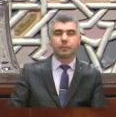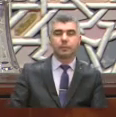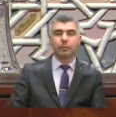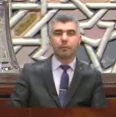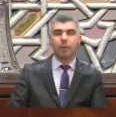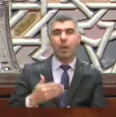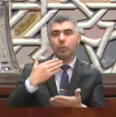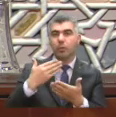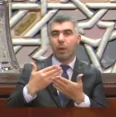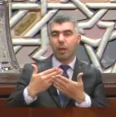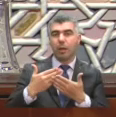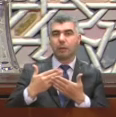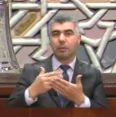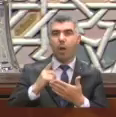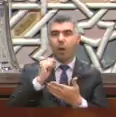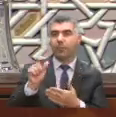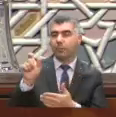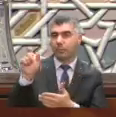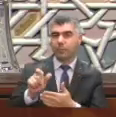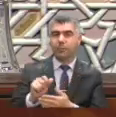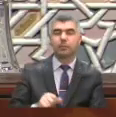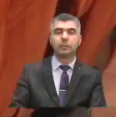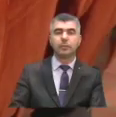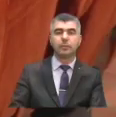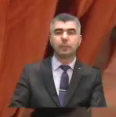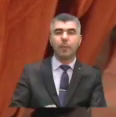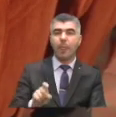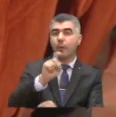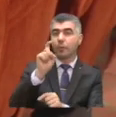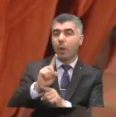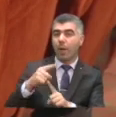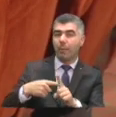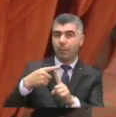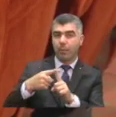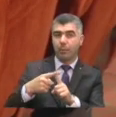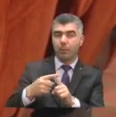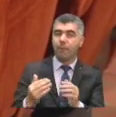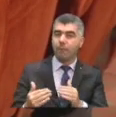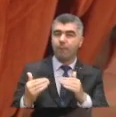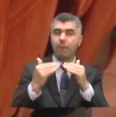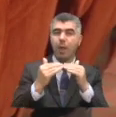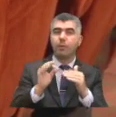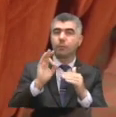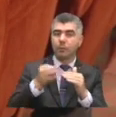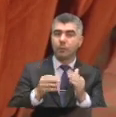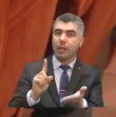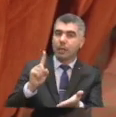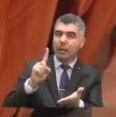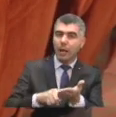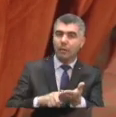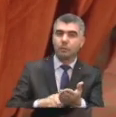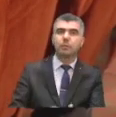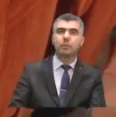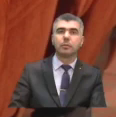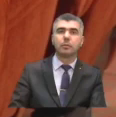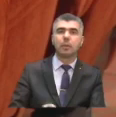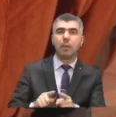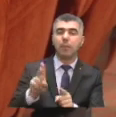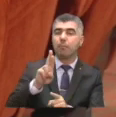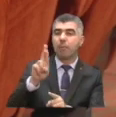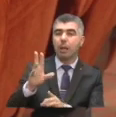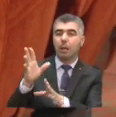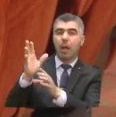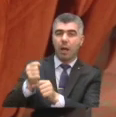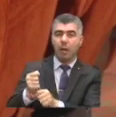شكرا سيد النائب المحترم على هذا التعقيب. اتفق معك 100%، يجب التنويع. وسيدنا الله ينصرو في